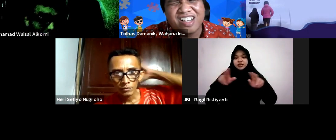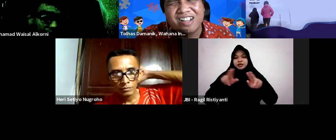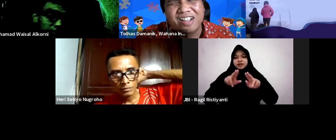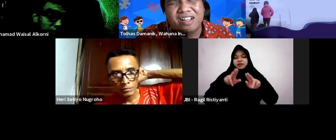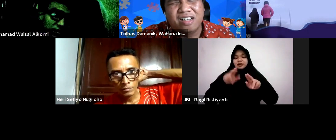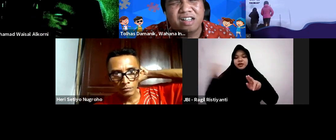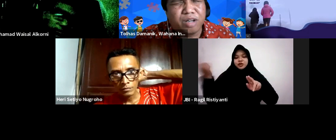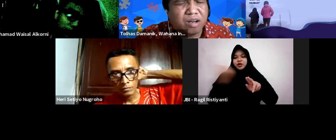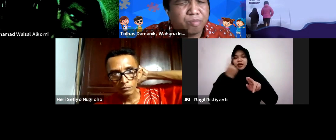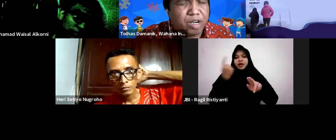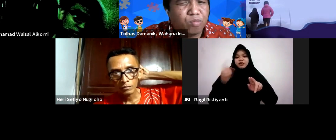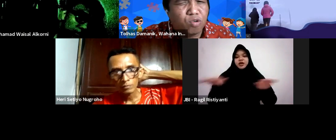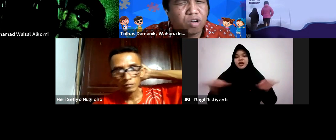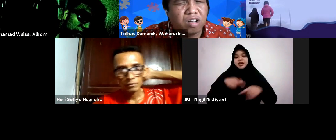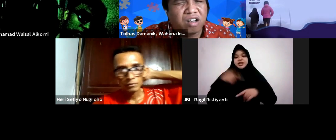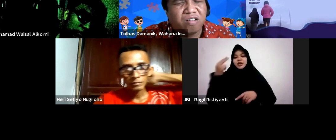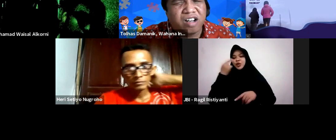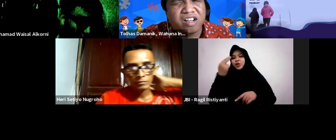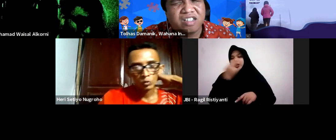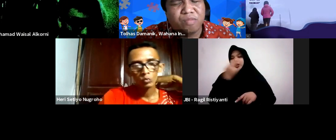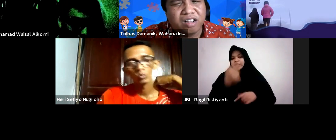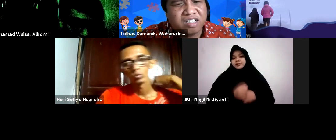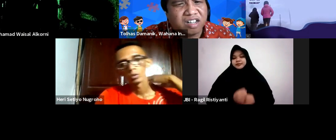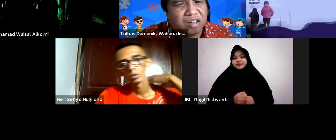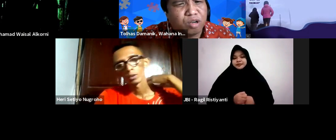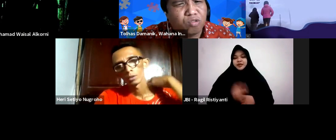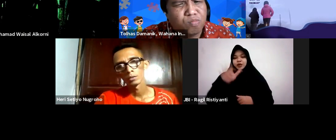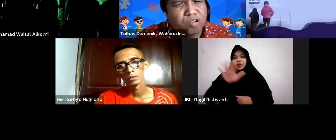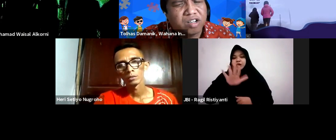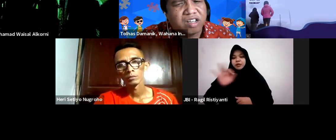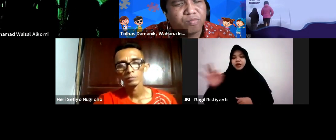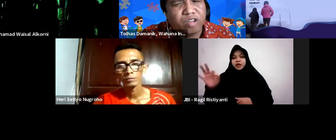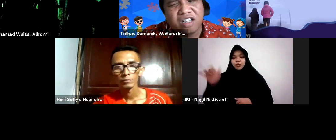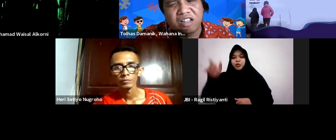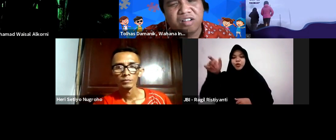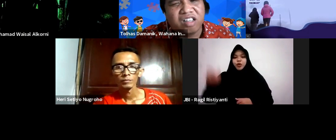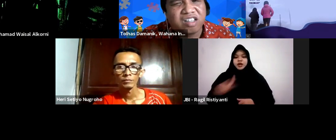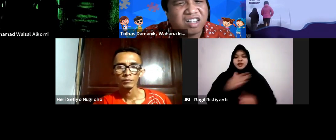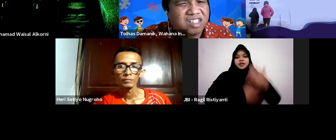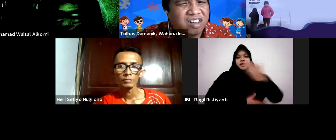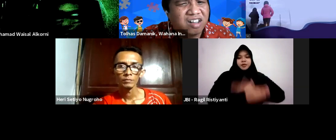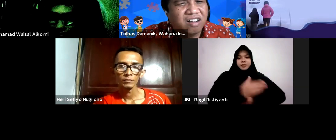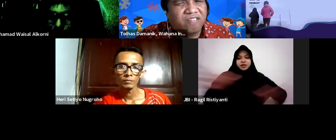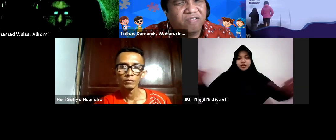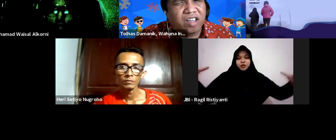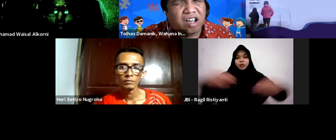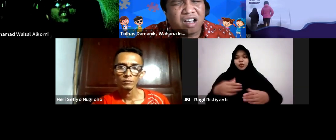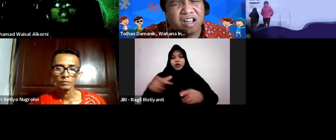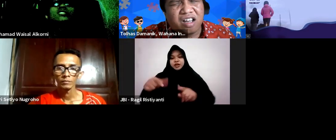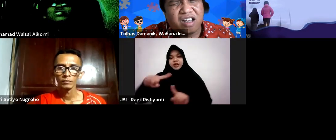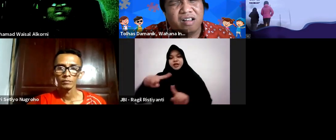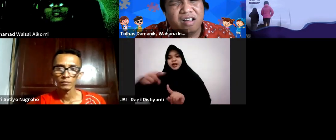gitu ya dimana Rp6.000 orang disabilitas netto berkumpul di pada saat itu di Texas